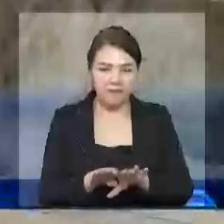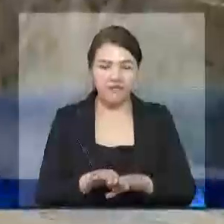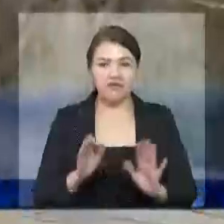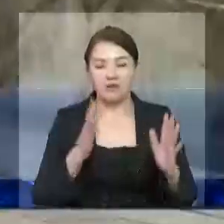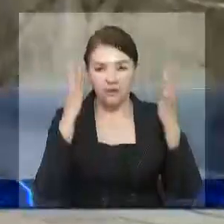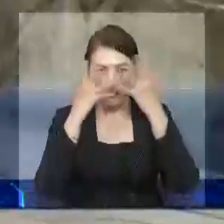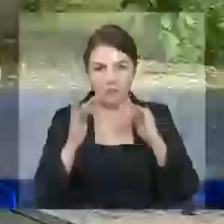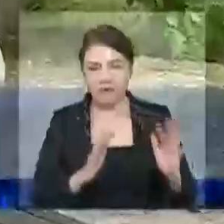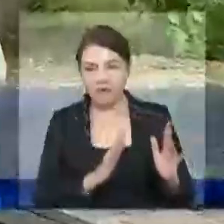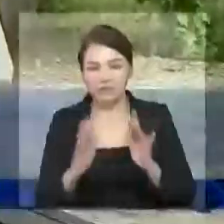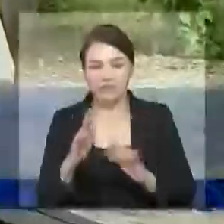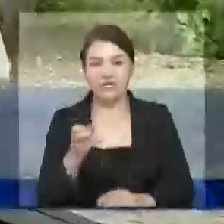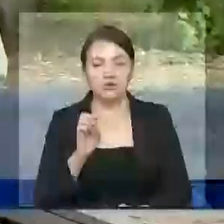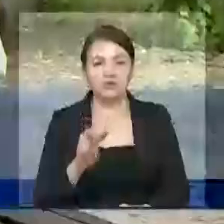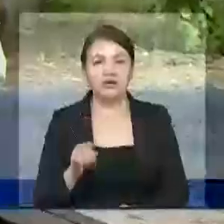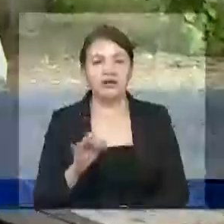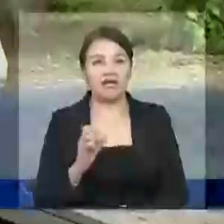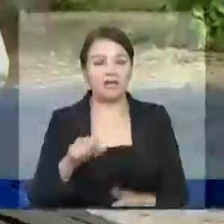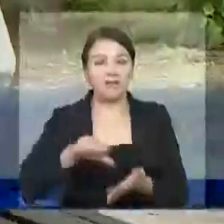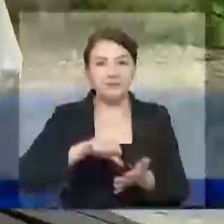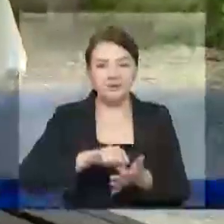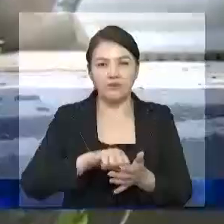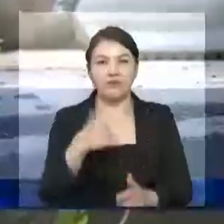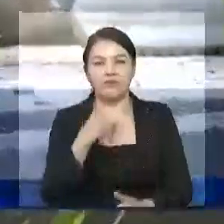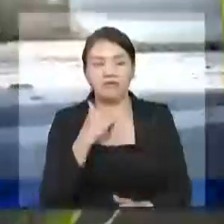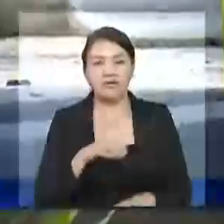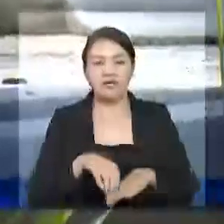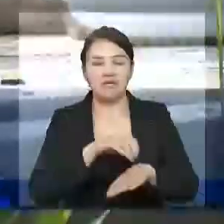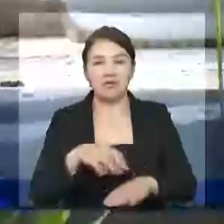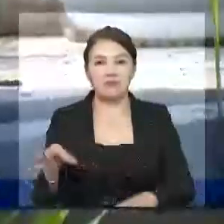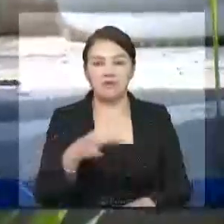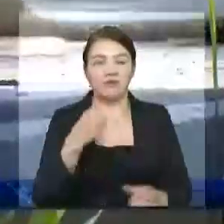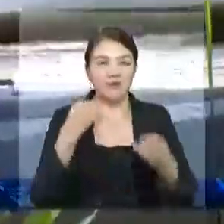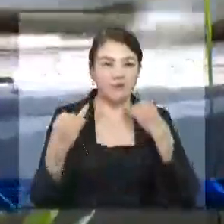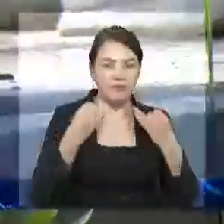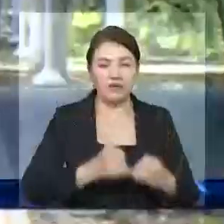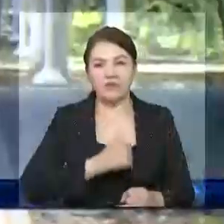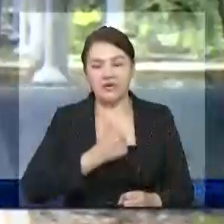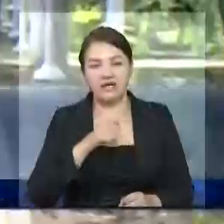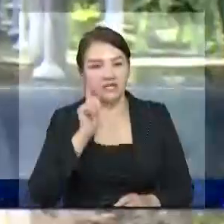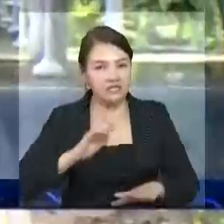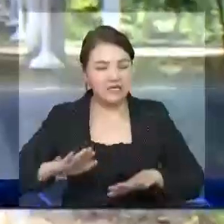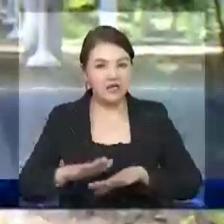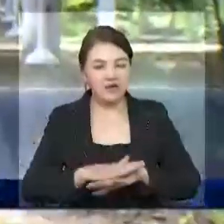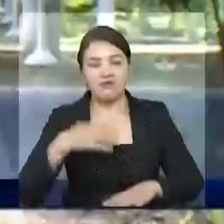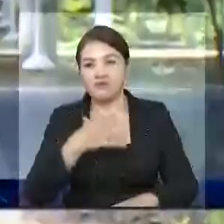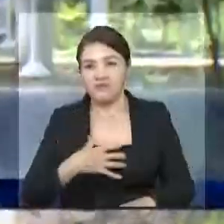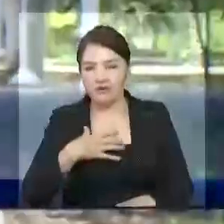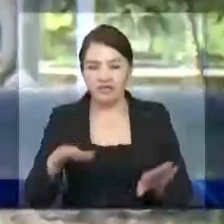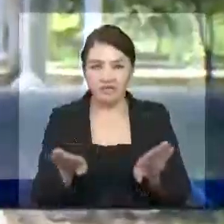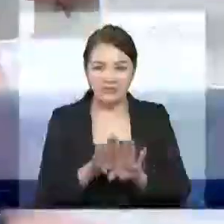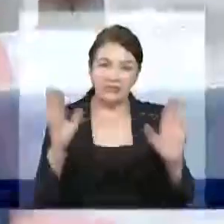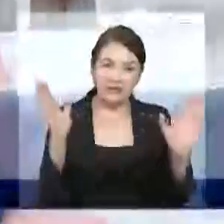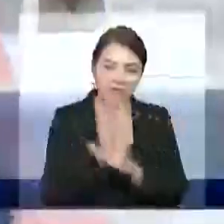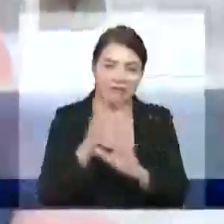аллее влюбленных, на территории триатлон-парка. Принявший участие в субботнике аким области в ходе беседы с бойцами отрядов «Жасыл-Ель» отметил важность таких